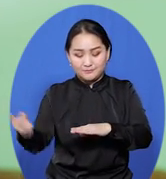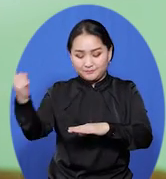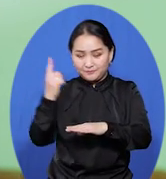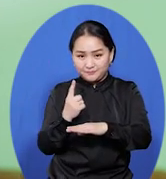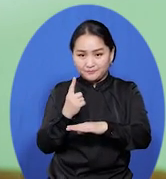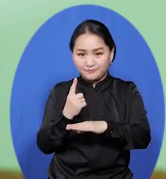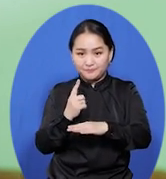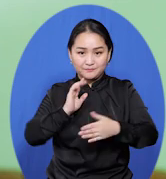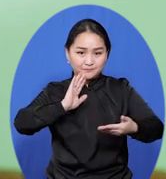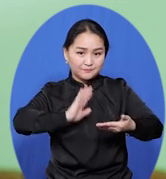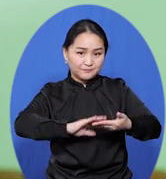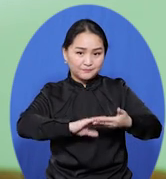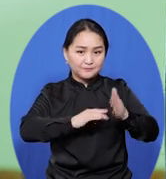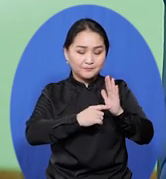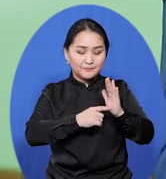ажлыг ингэж одоо